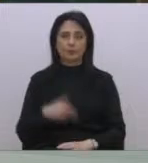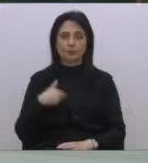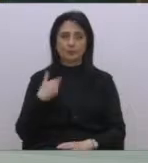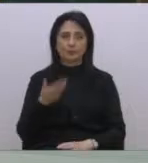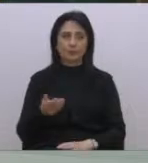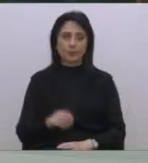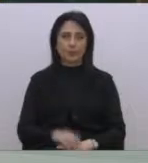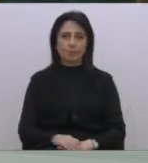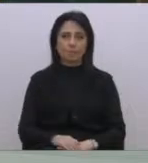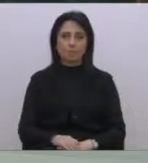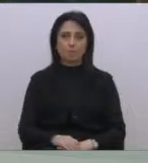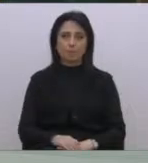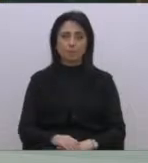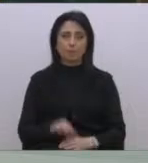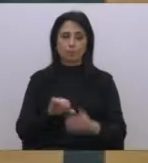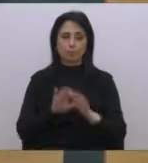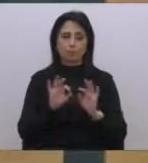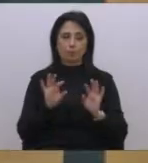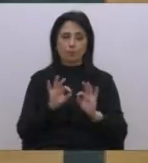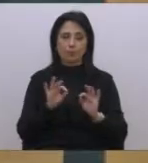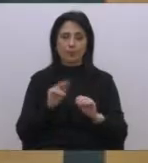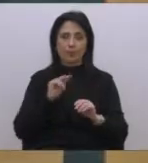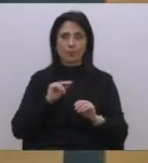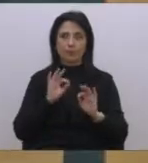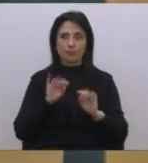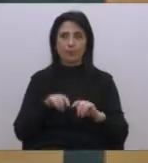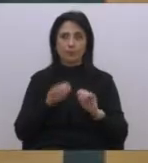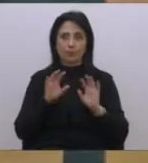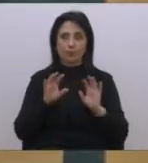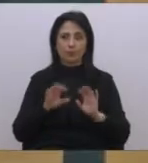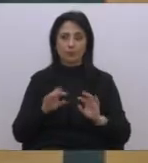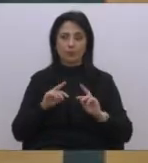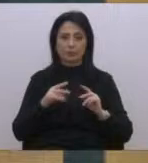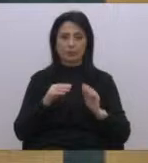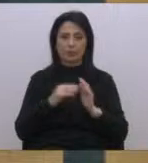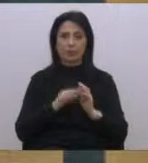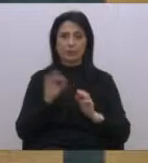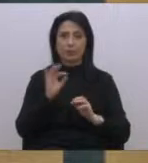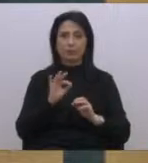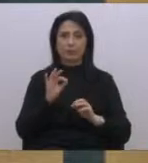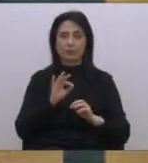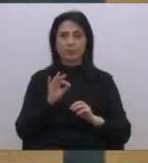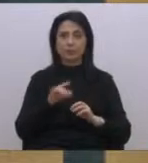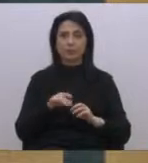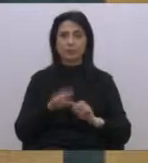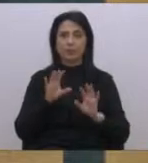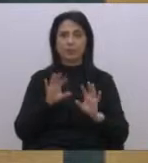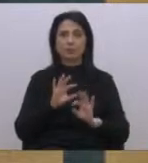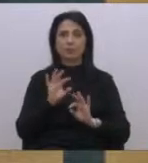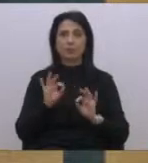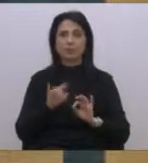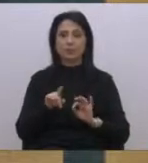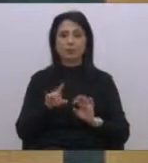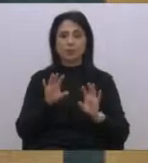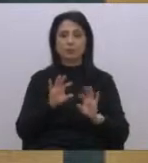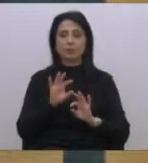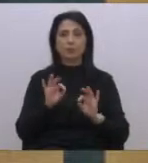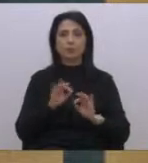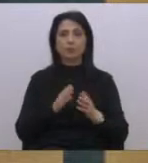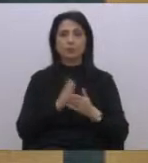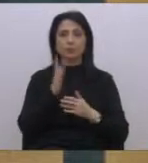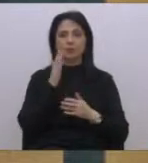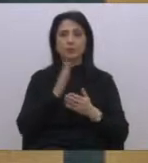Მოგესალმებით. Წარმოგიდგენთ ადმინისტრაციულ სამართლდაროგოთა კოდექსში ცვლილების შეტანის შესახებ კანონპროექტს, აღნიშნული კანონპროექტის